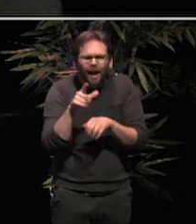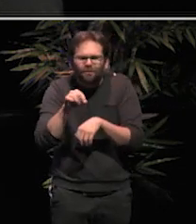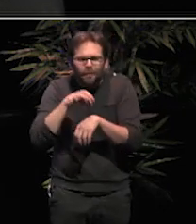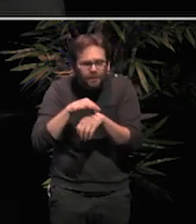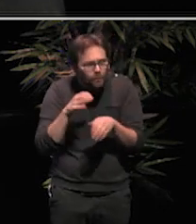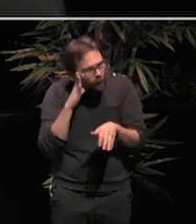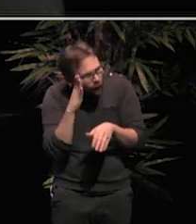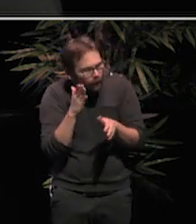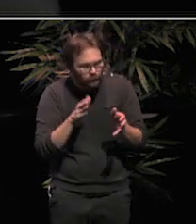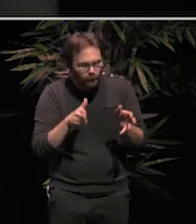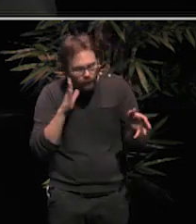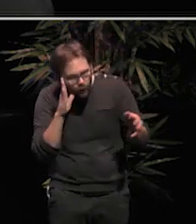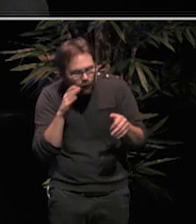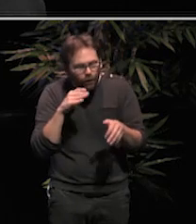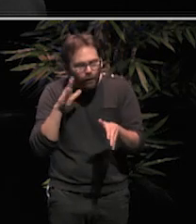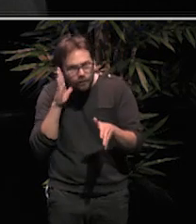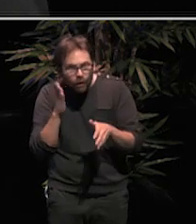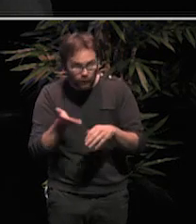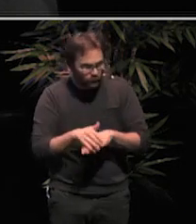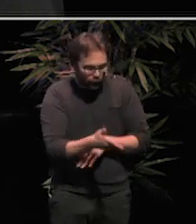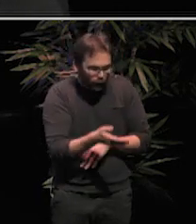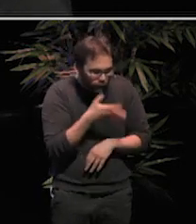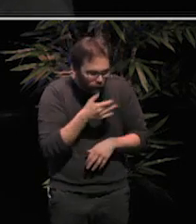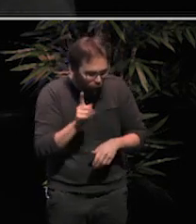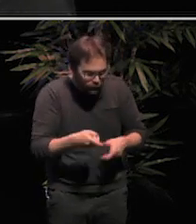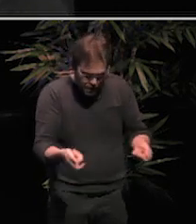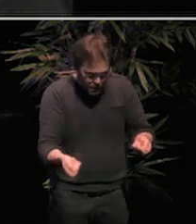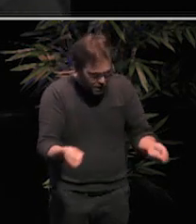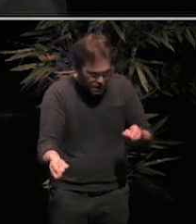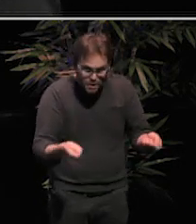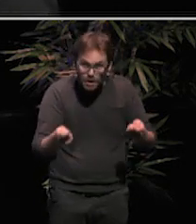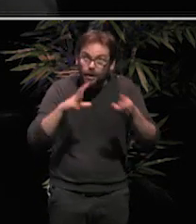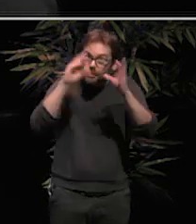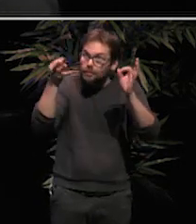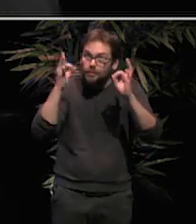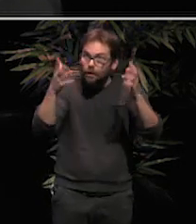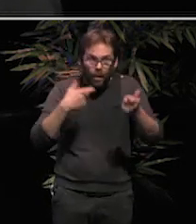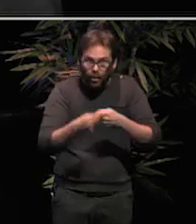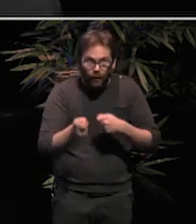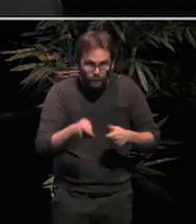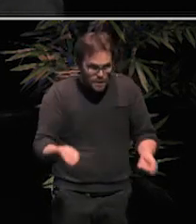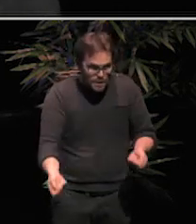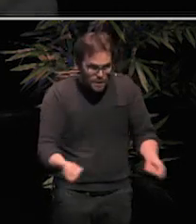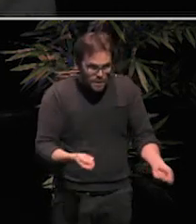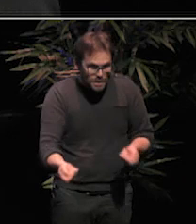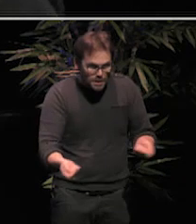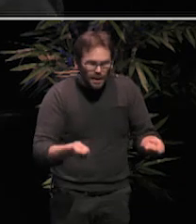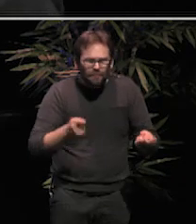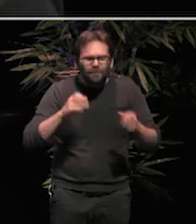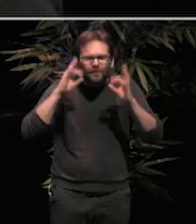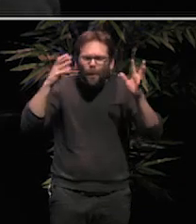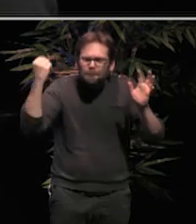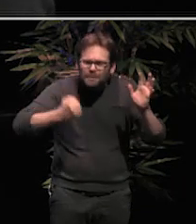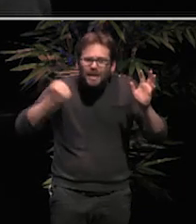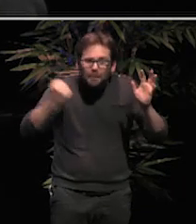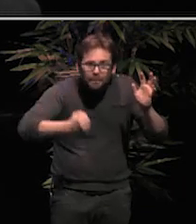voire plus. Et là, en fait, je n'ai pas réussi à dormir parce que les conditions ne le permettaient pas. Et puis la météo s'aggravait. Donc